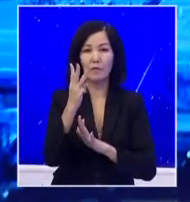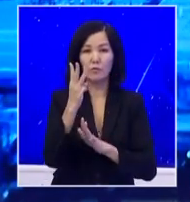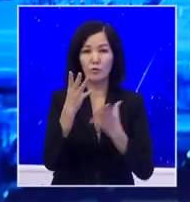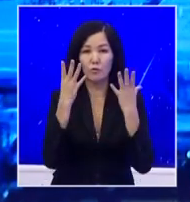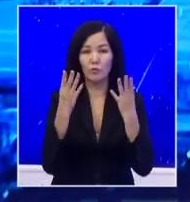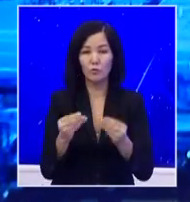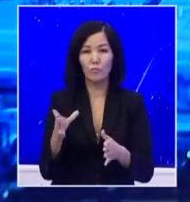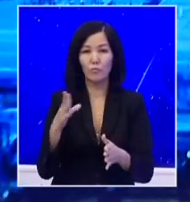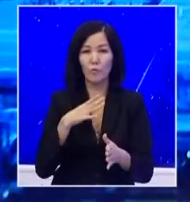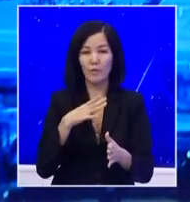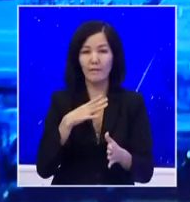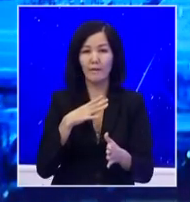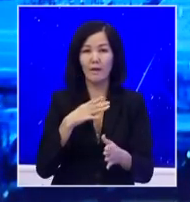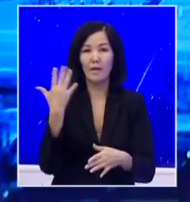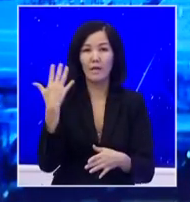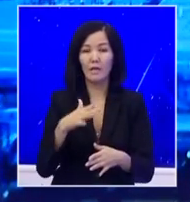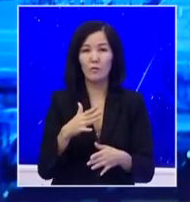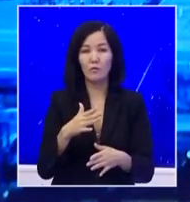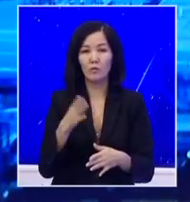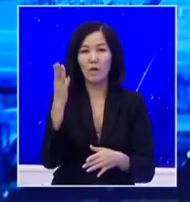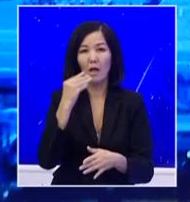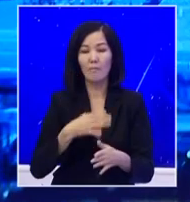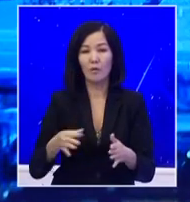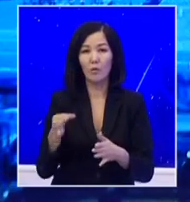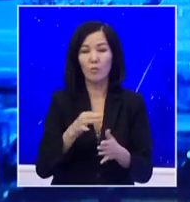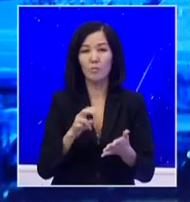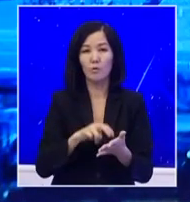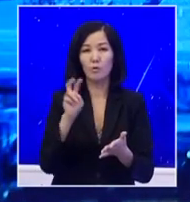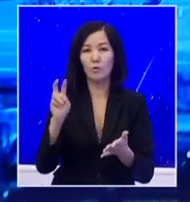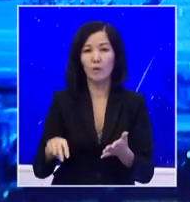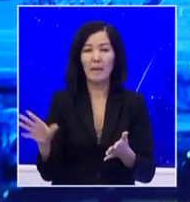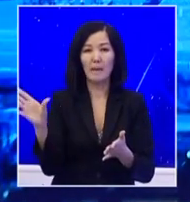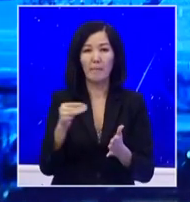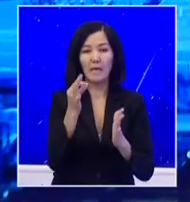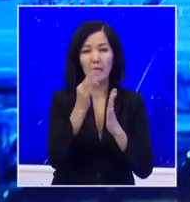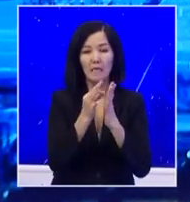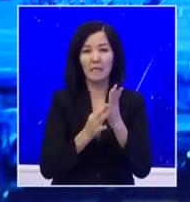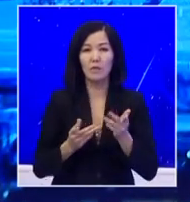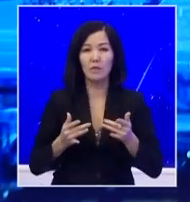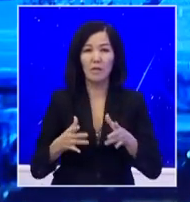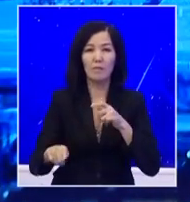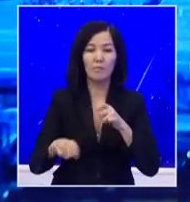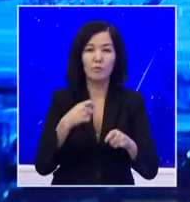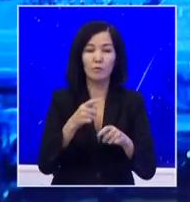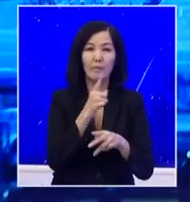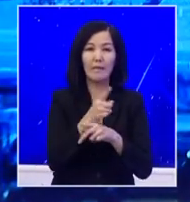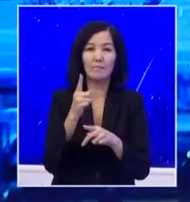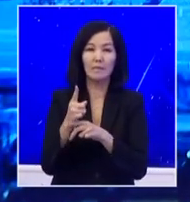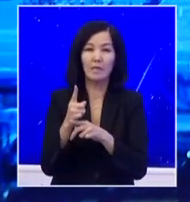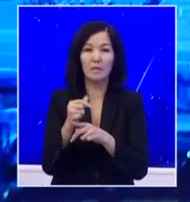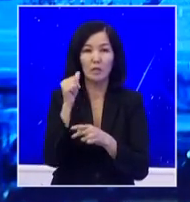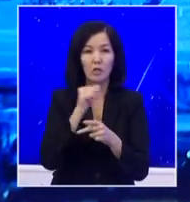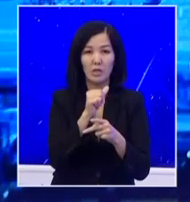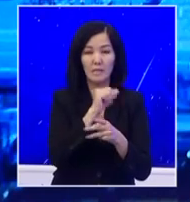аралықта білім бәйгесінде 50-ге жоқ жетісулық түлек сүрінген. Барлығы да тестілеу талабын бұзып, тыйым салынған заттарды алып кіруге